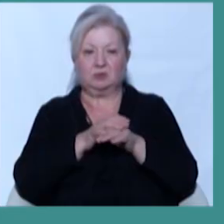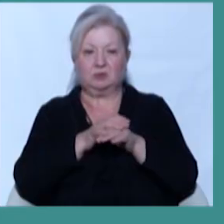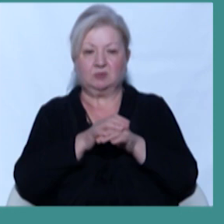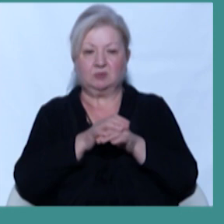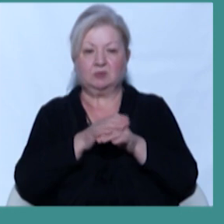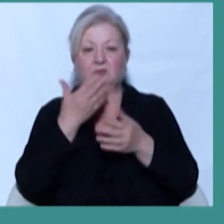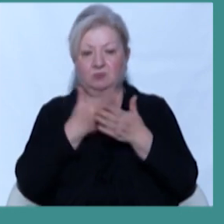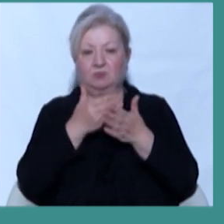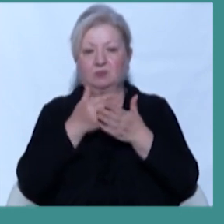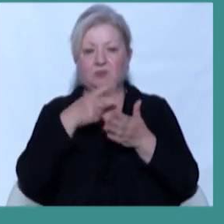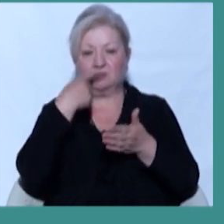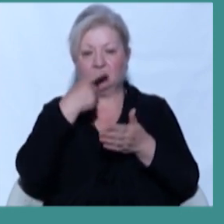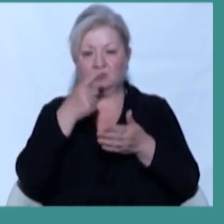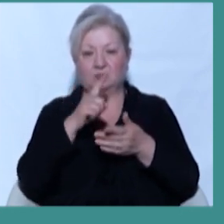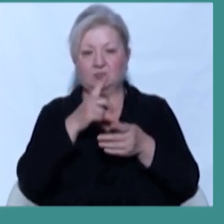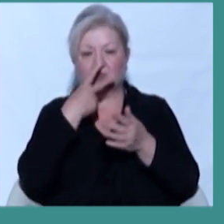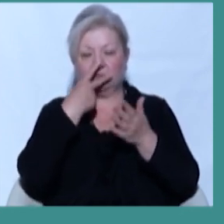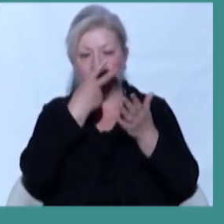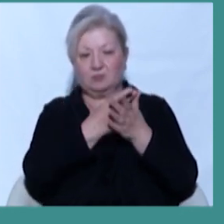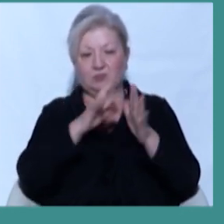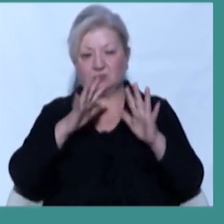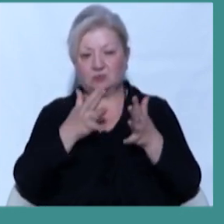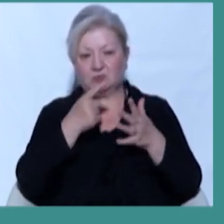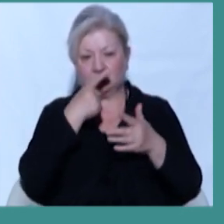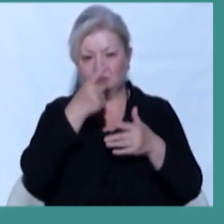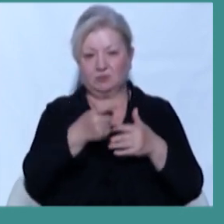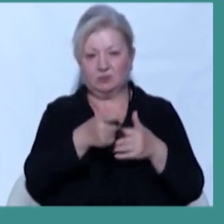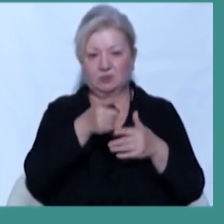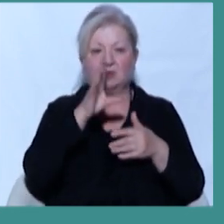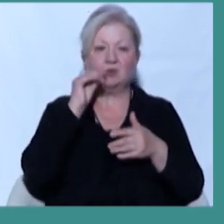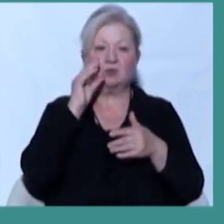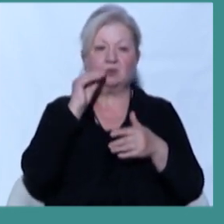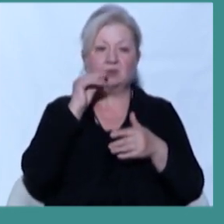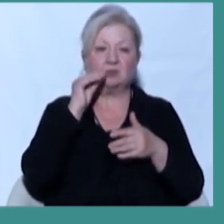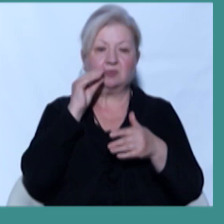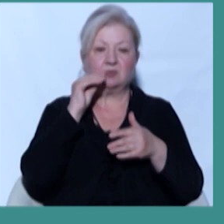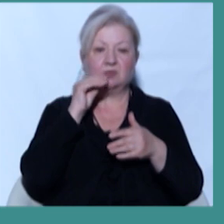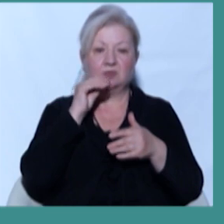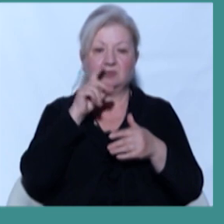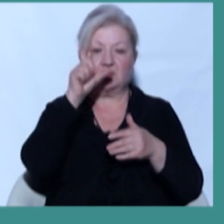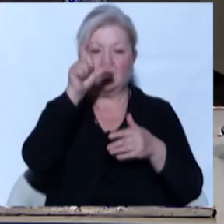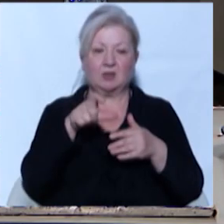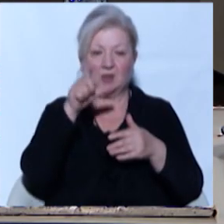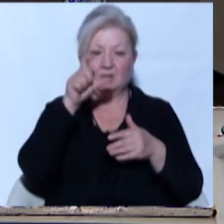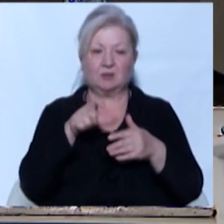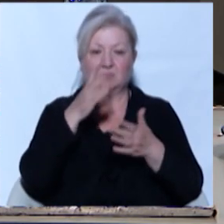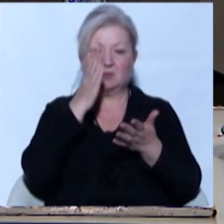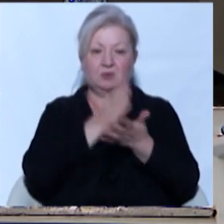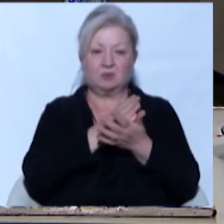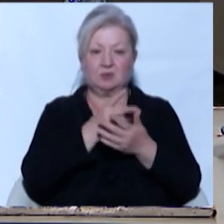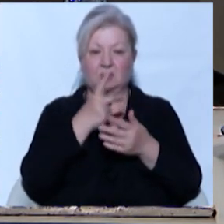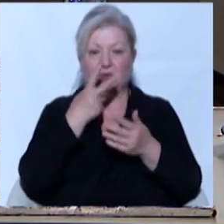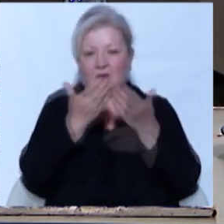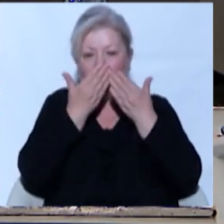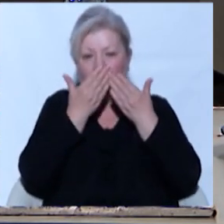თქვათ, განვიხილოთ ასეთი შემთხვევა, როდესაც თქვათ ადამიანი არის ახლო მხედველი.